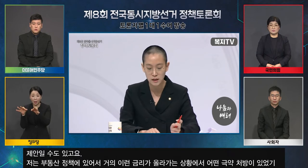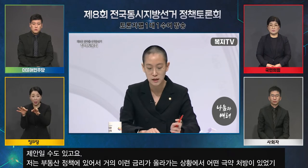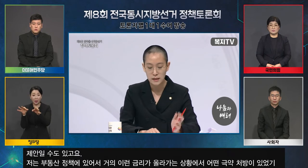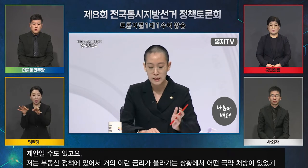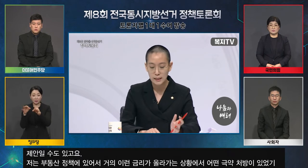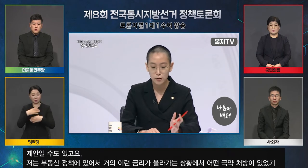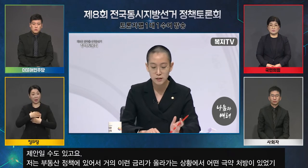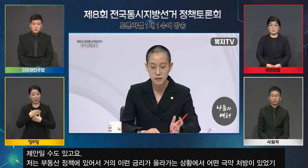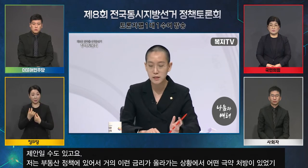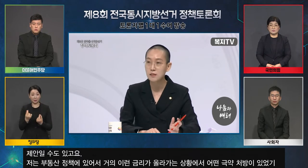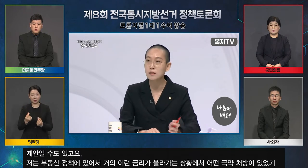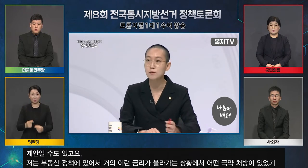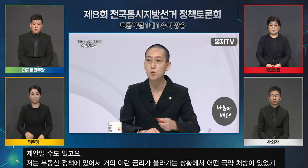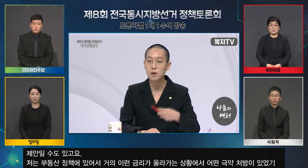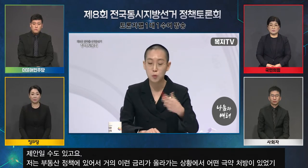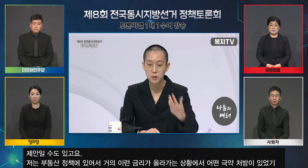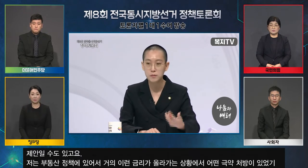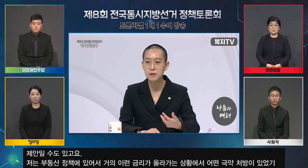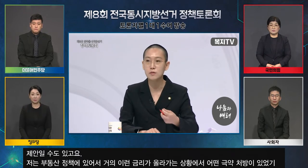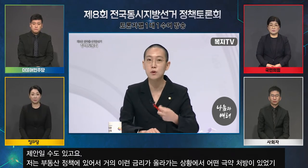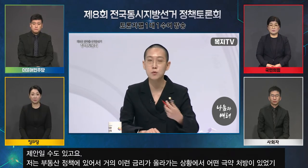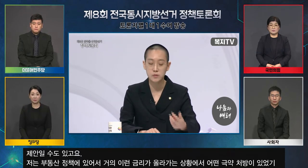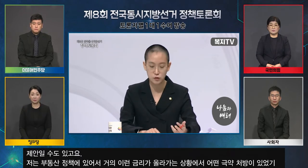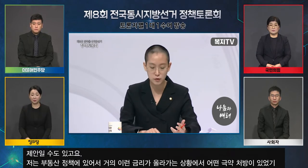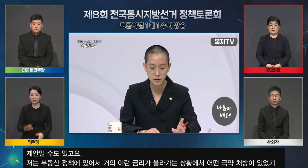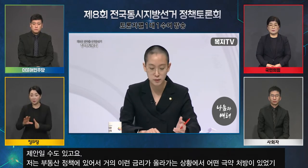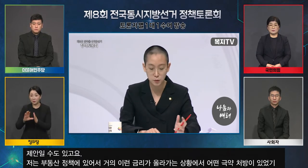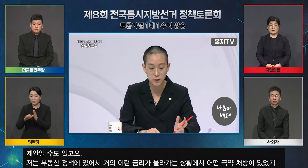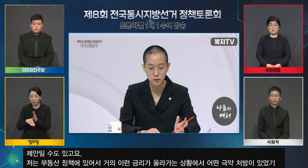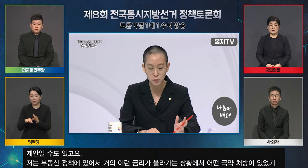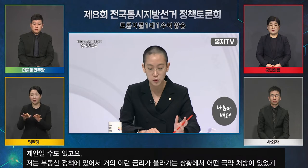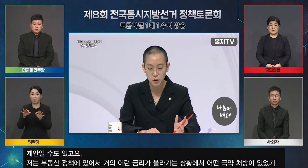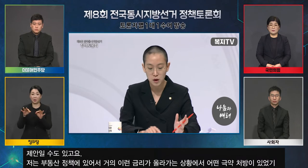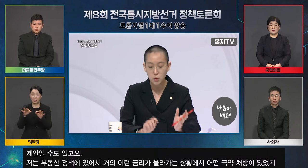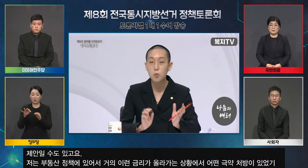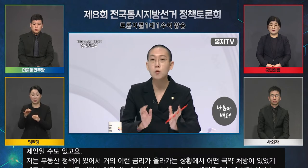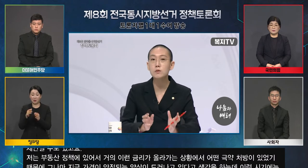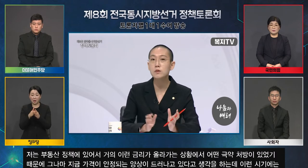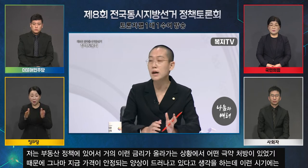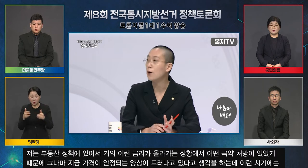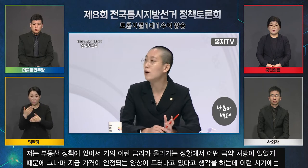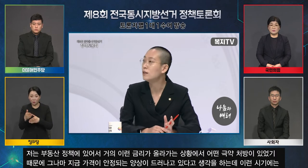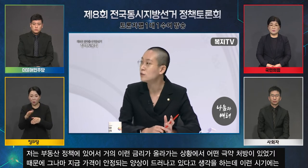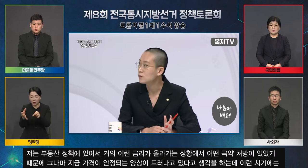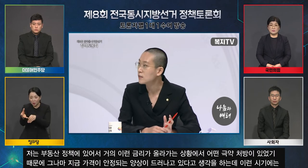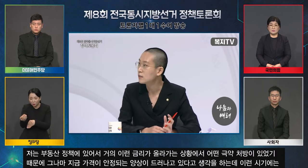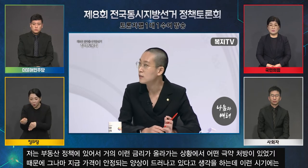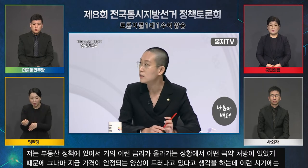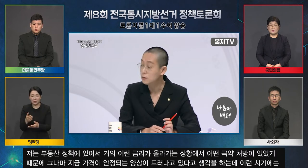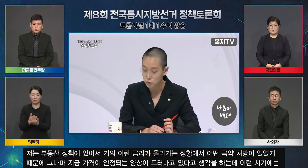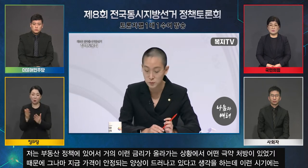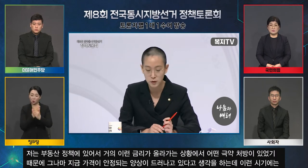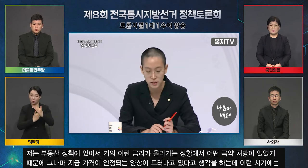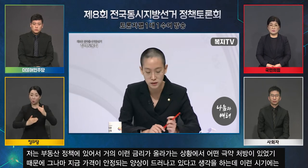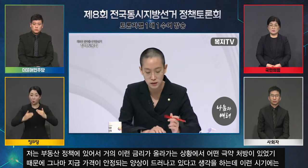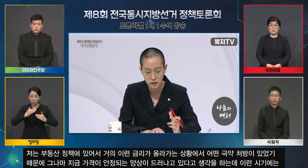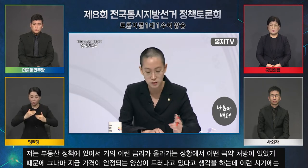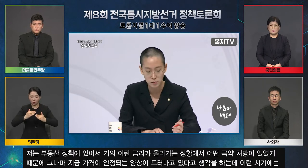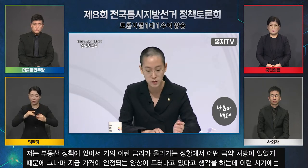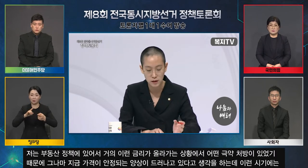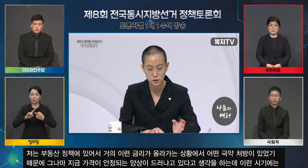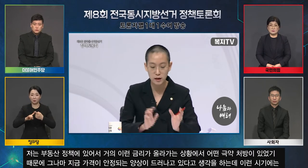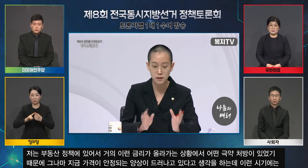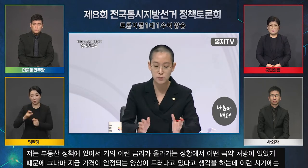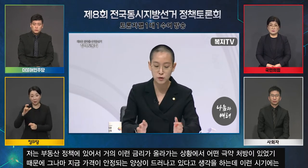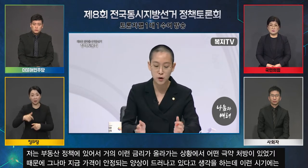생각하는데 이런 시기에는 뭔가 공급이라든가 혹은 대출 하나 보다도 공공성을 강화하는 정책들이 좀 필요하다는